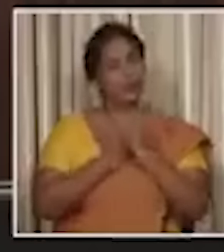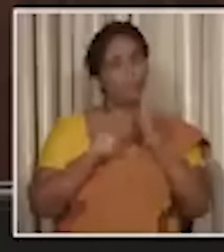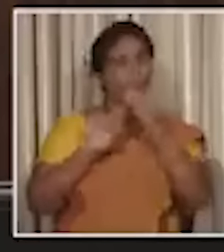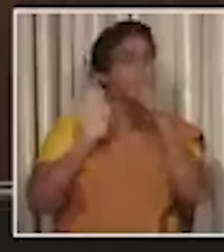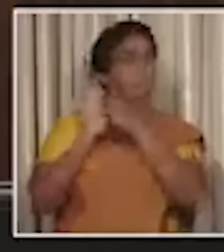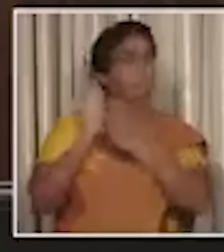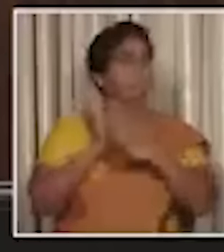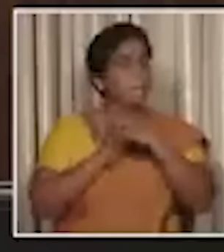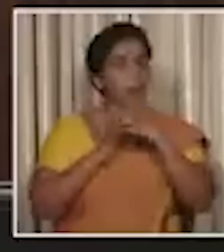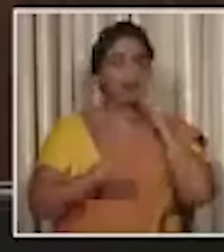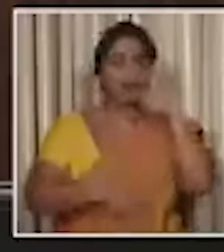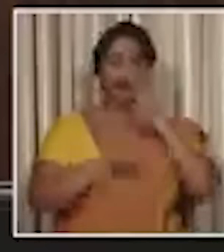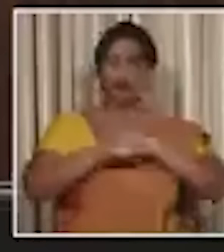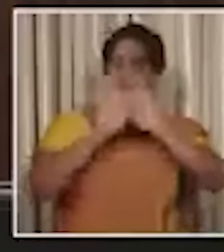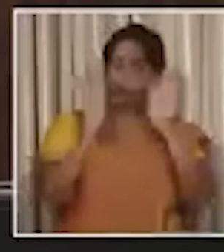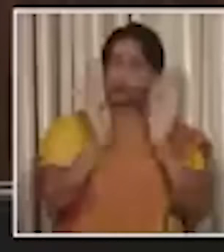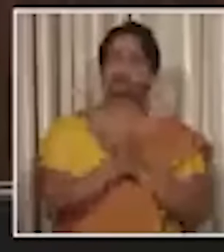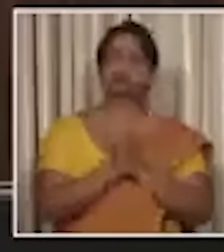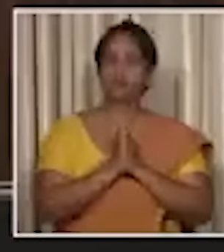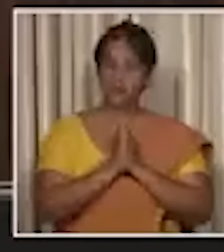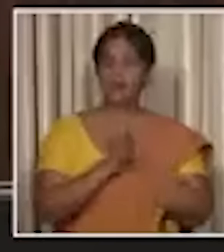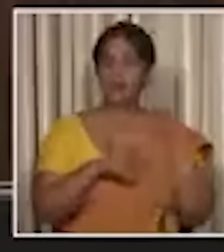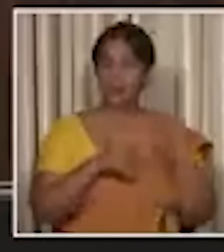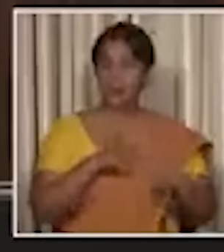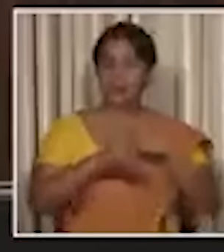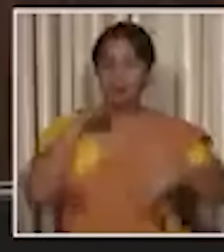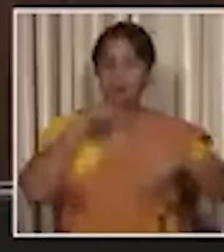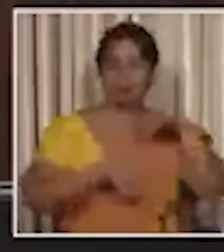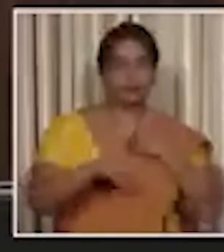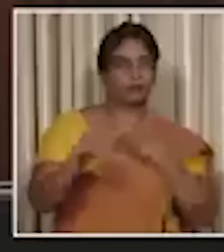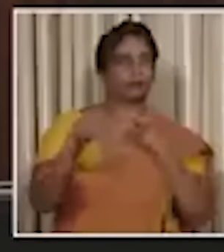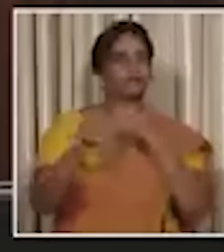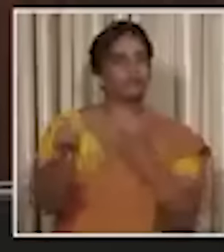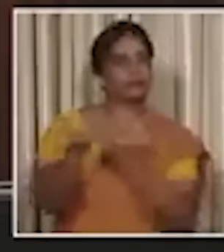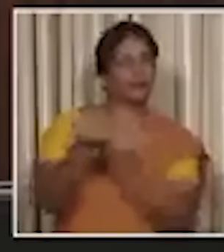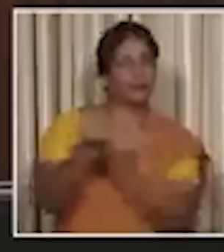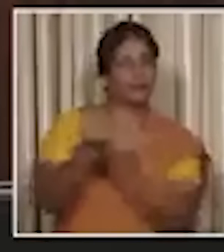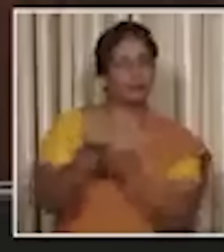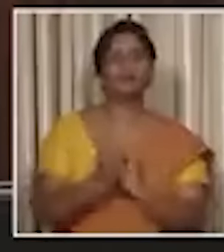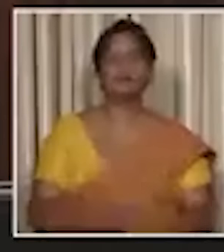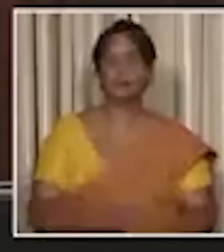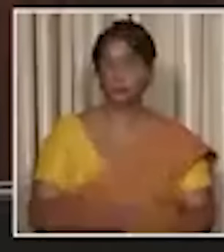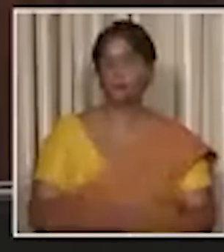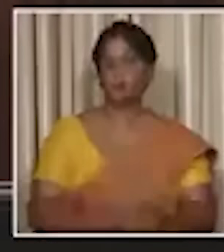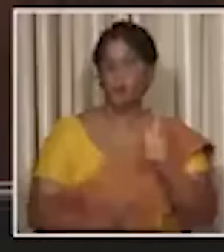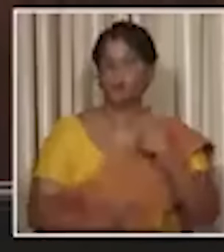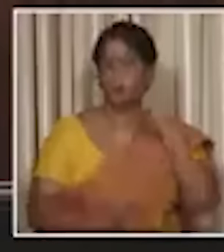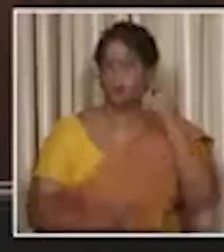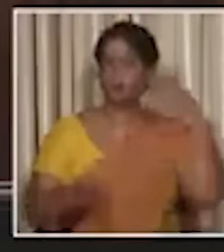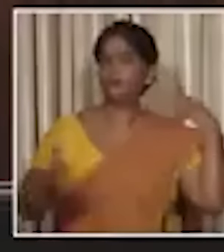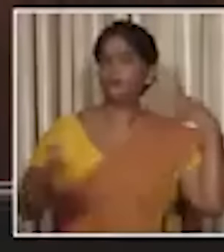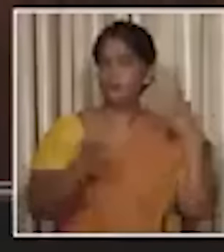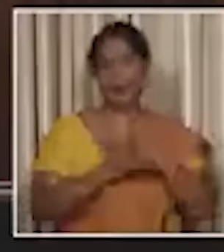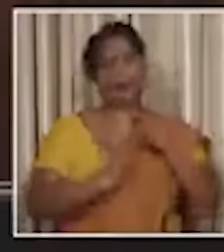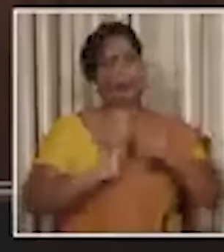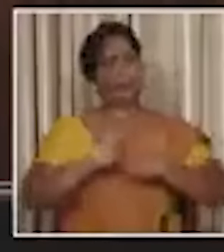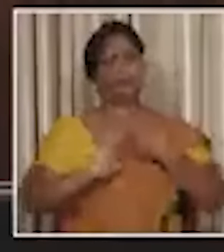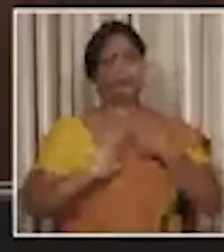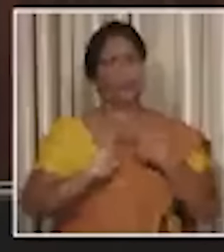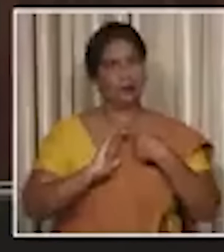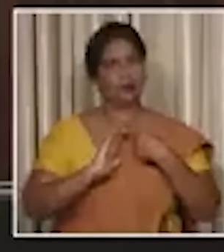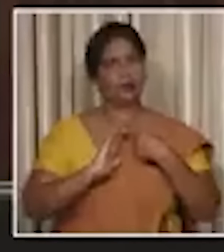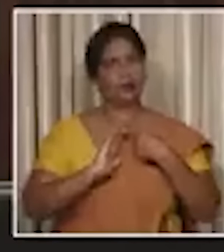இந்த பாராளுமன்றம் இன்று புதிய உறுப்பினர்கள் பெருந்தொகையானவர்களை கொண்டிருக்கின்றது. ஆகவே